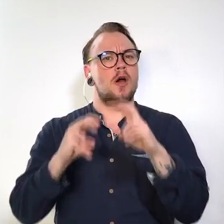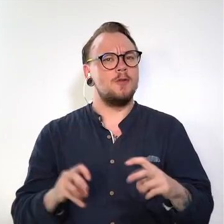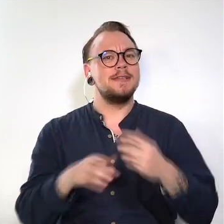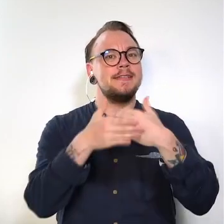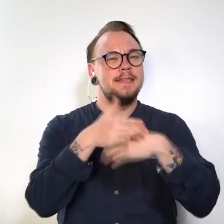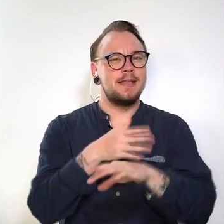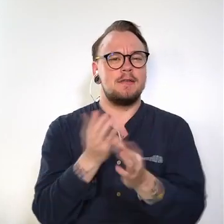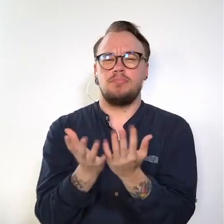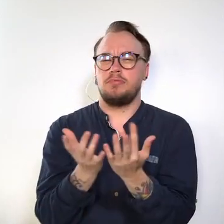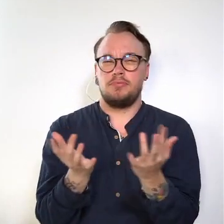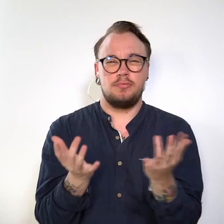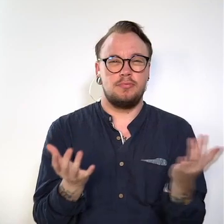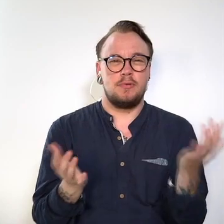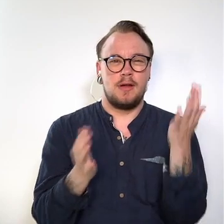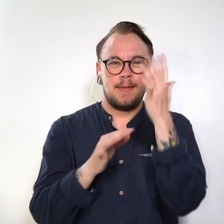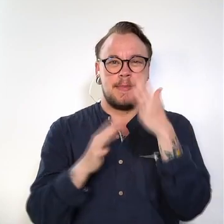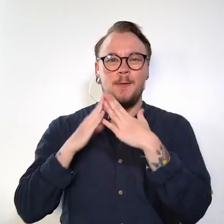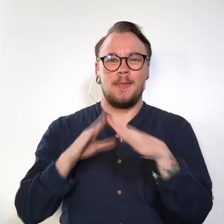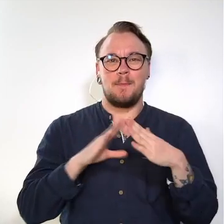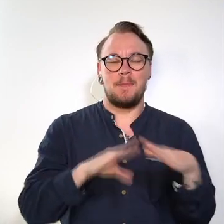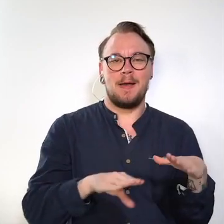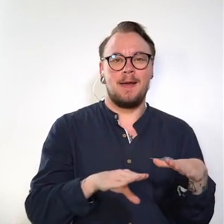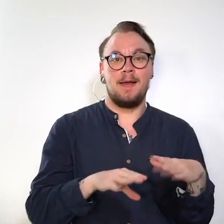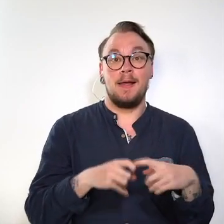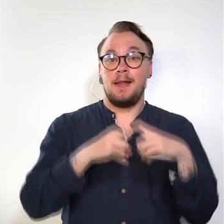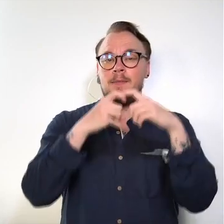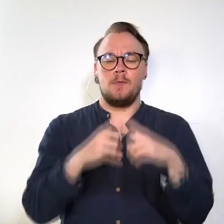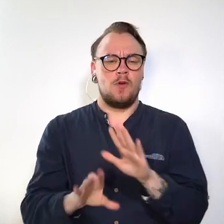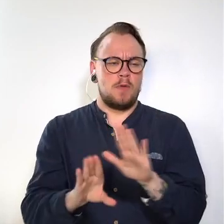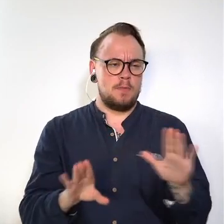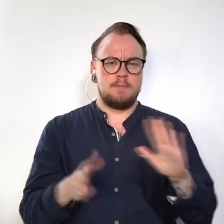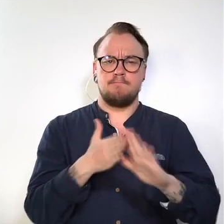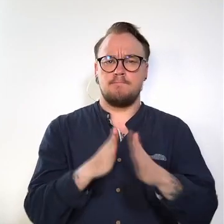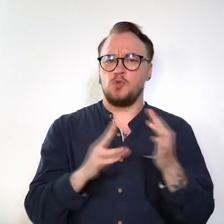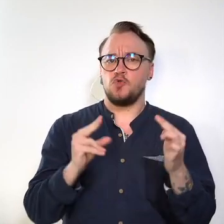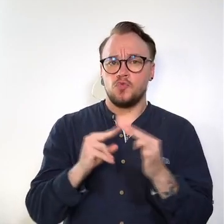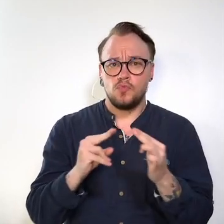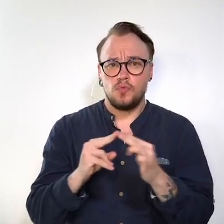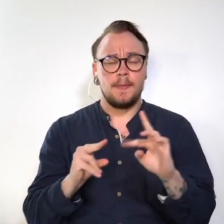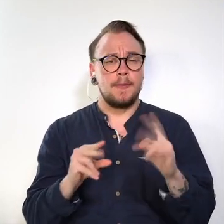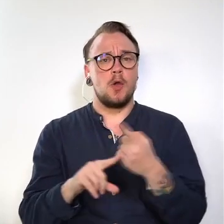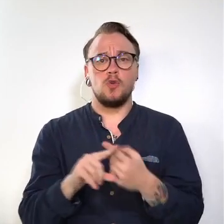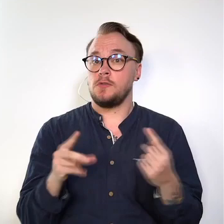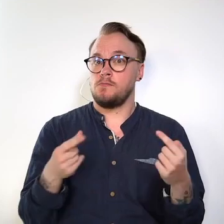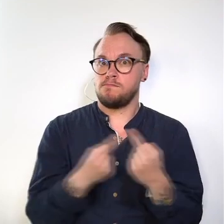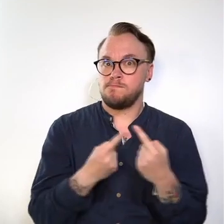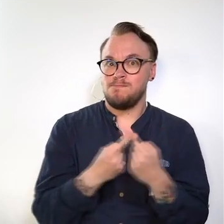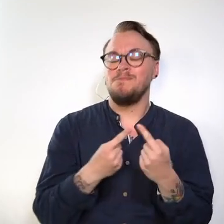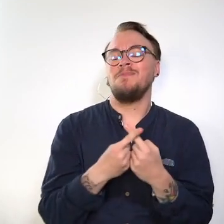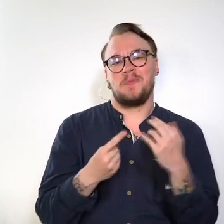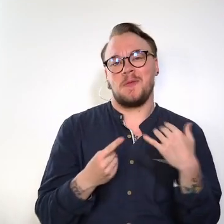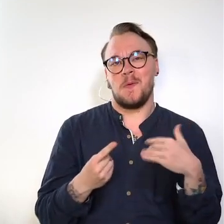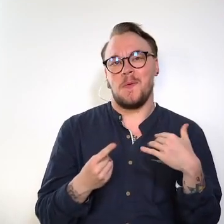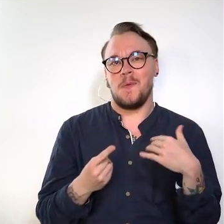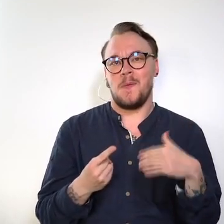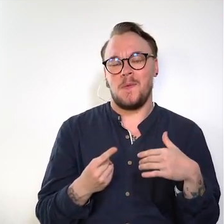ajattelutapoja ja riippuen siitä, mikä on niiden keskinäinen suhde ja minkälaisessa konfliktissa ehkä ne on keskenään, niin siihen